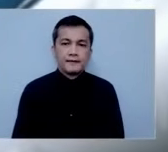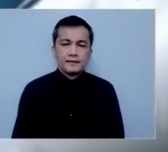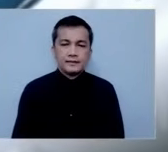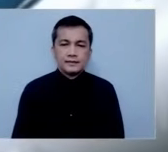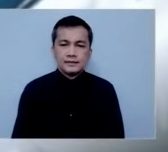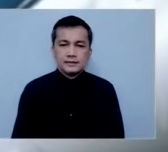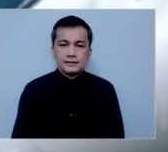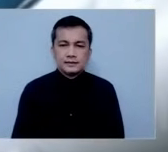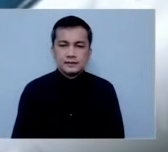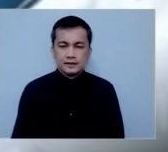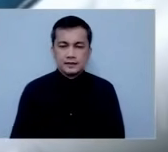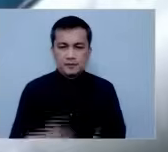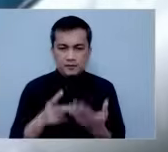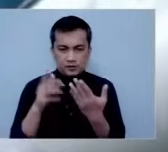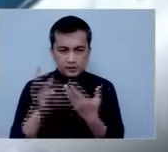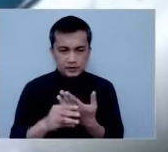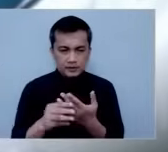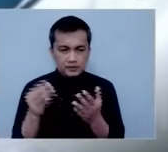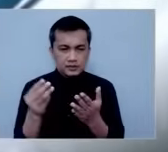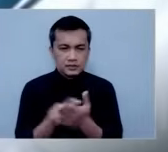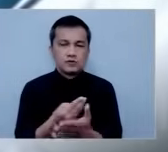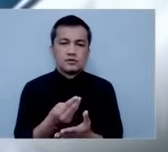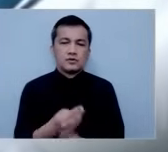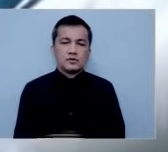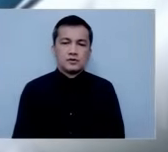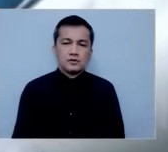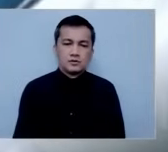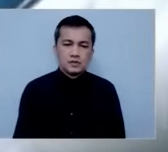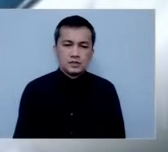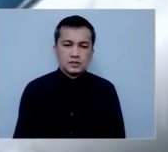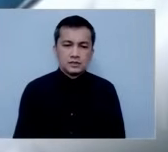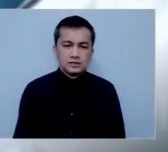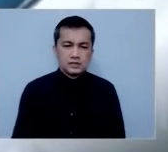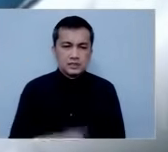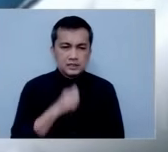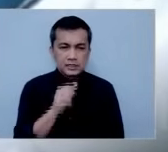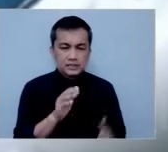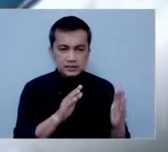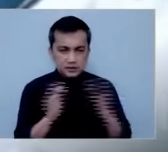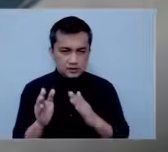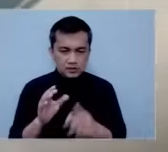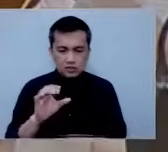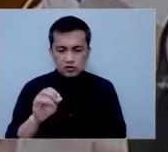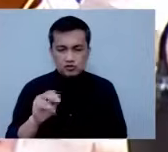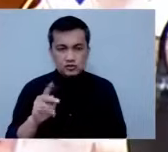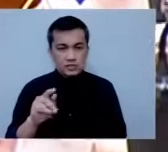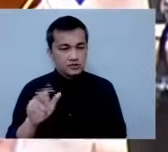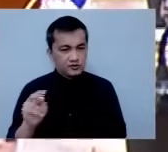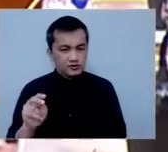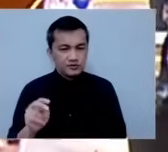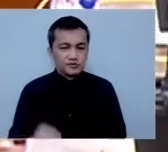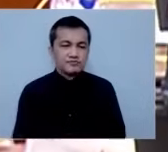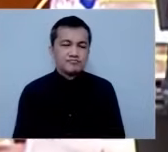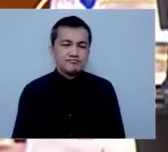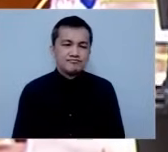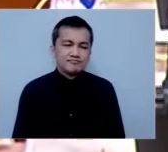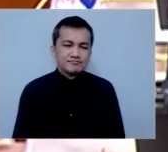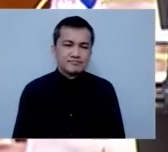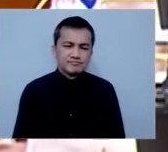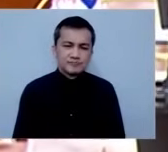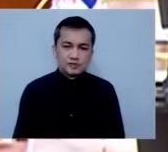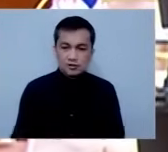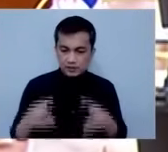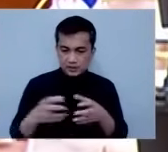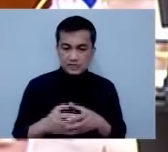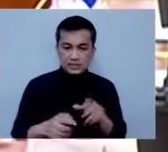yung programang modernization, hindi extension ng consolidation. Tanong din ng komite,